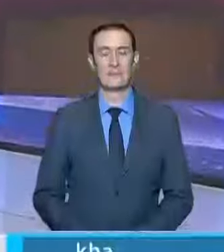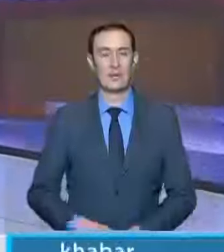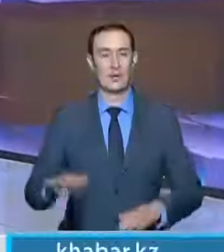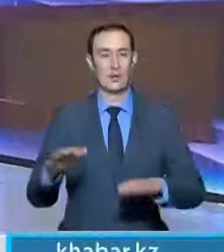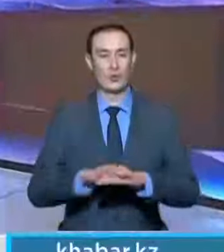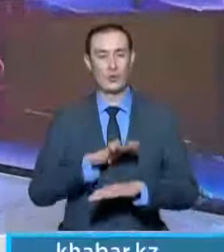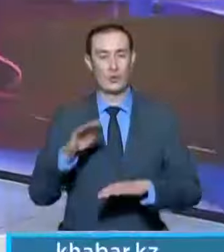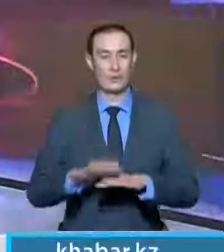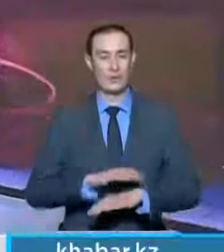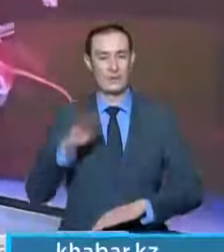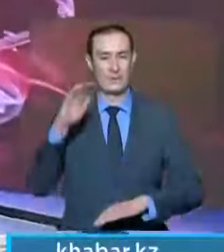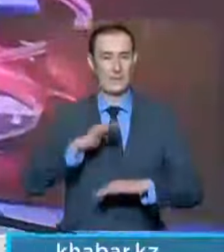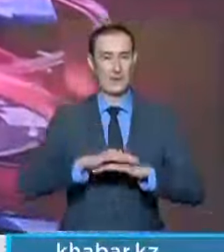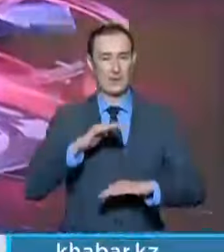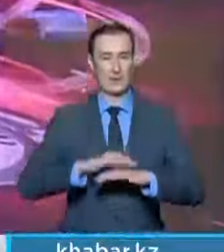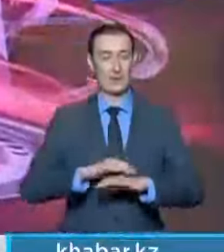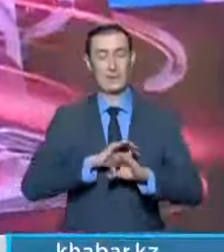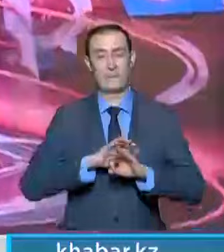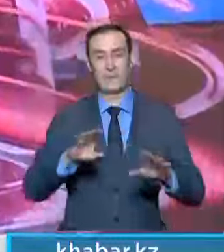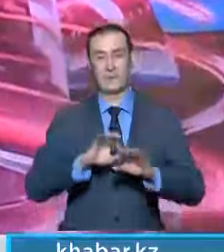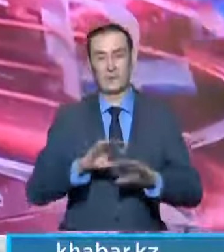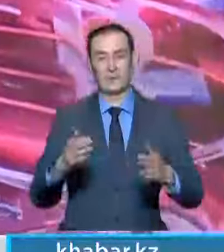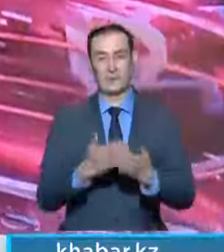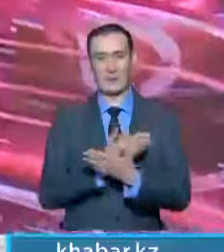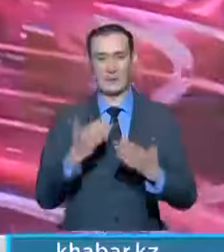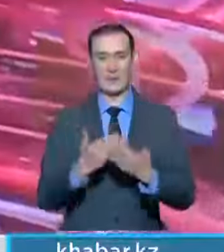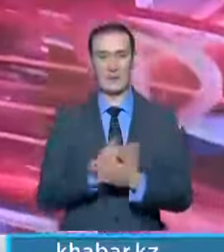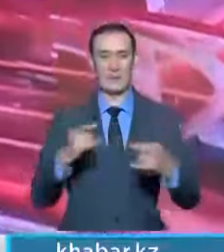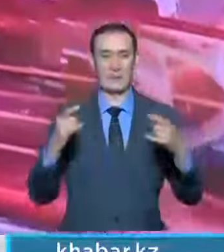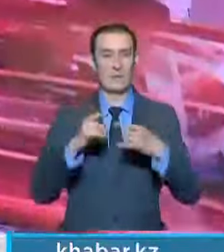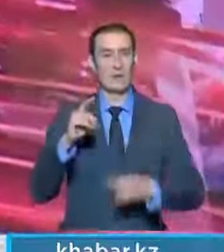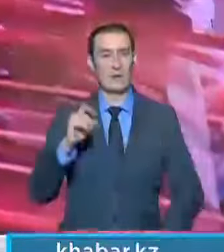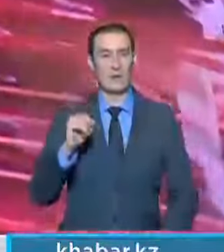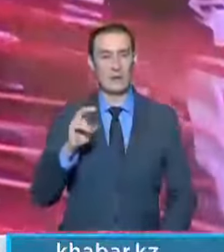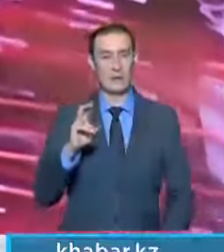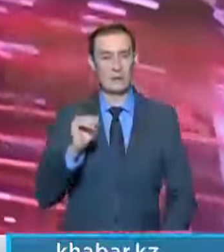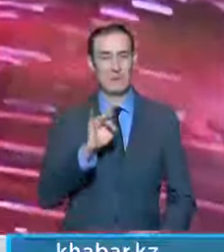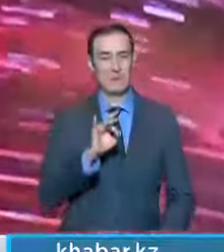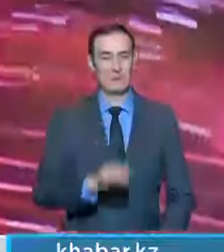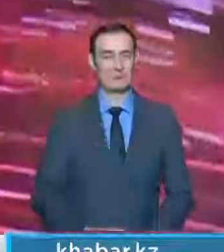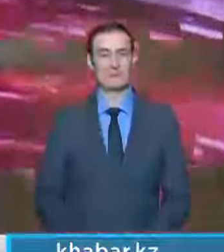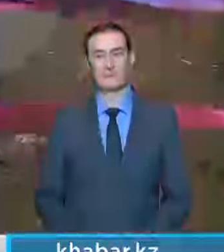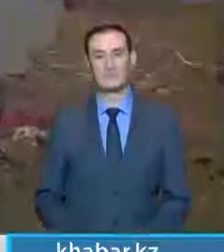Добрый вечер. В прямом эфире новости. В студии работает Кира Каниполоцкая. Сурдоперевод обеспечивает Хасан Исраилов. И коротко о главном.